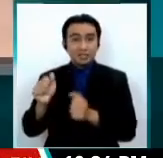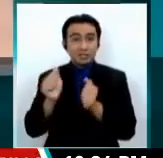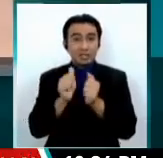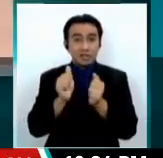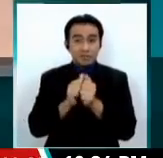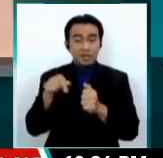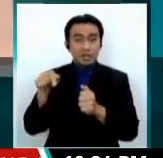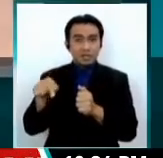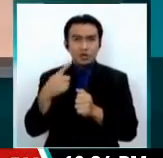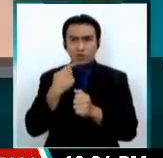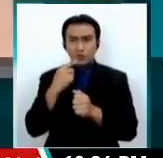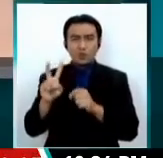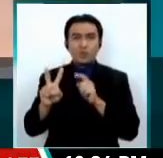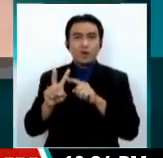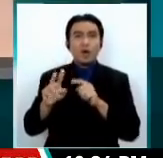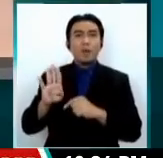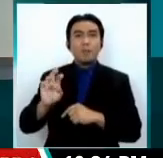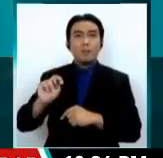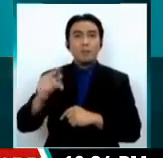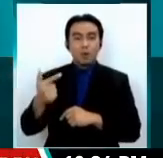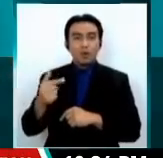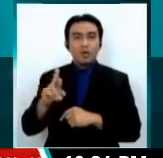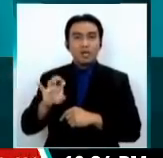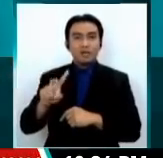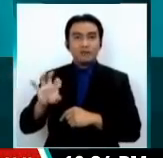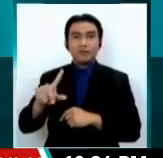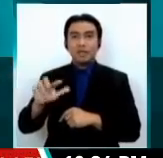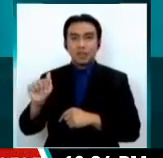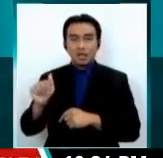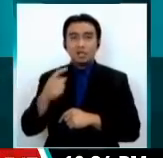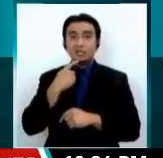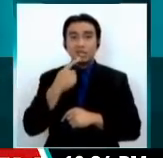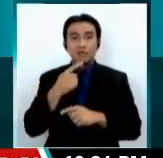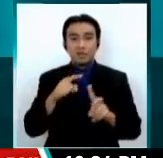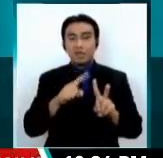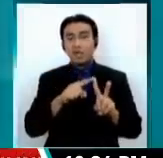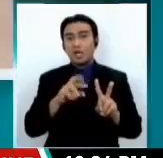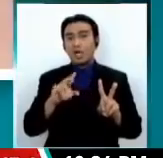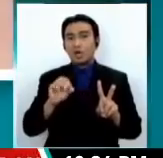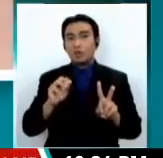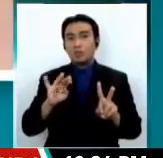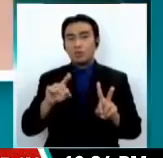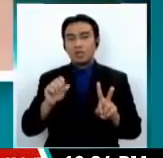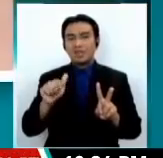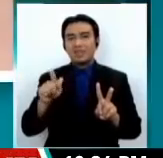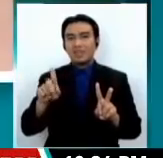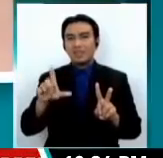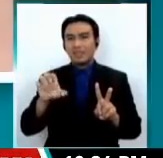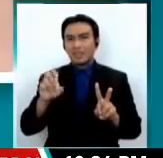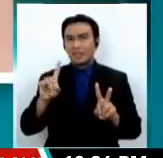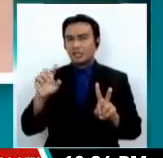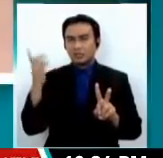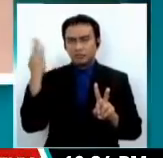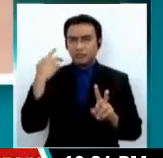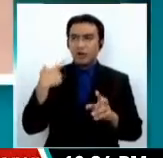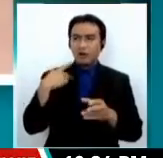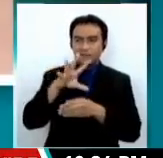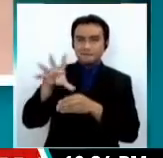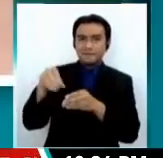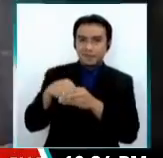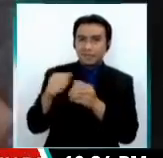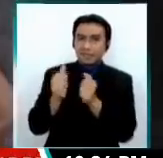na si Senator Bong Revilla. Ayon kay Romualdez, matagal na nilang iniimbitahan si Mayor Sara na sumali sa kanilang